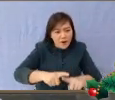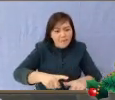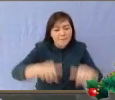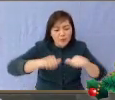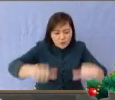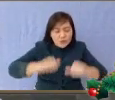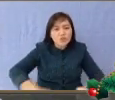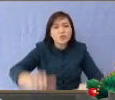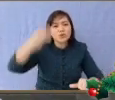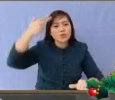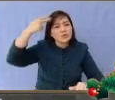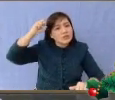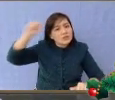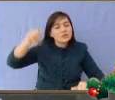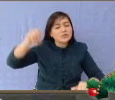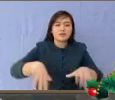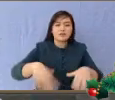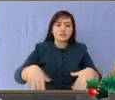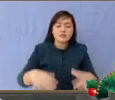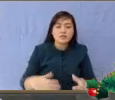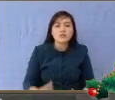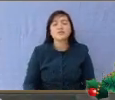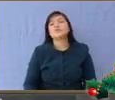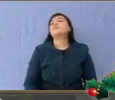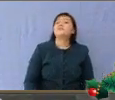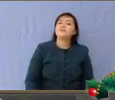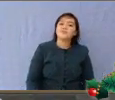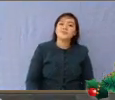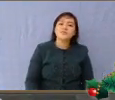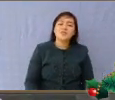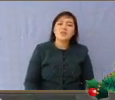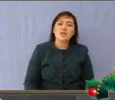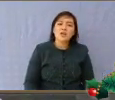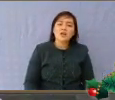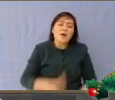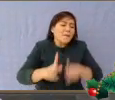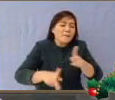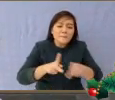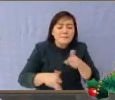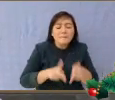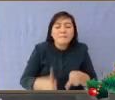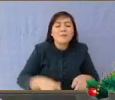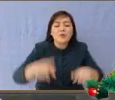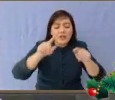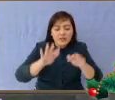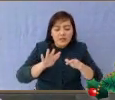Yeah. Hindi nila ngayon masabi yung gusto nilang sabihin because of fear.